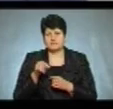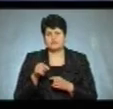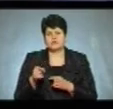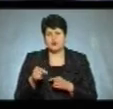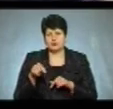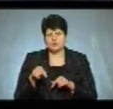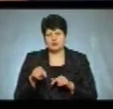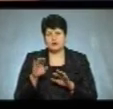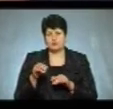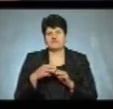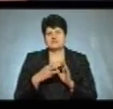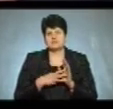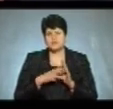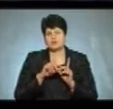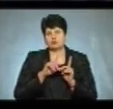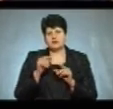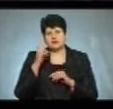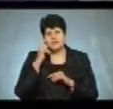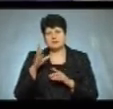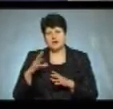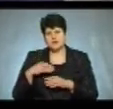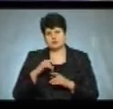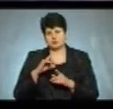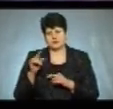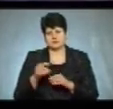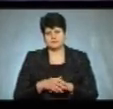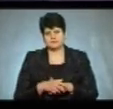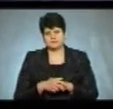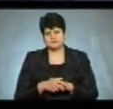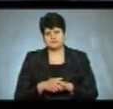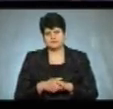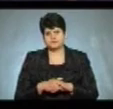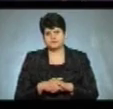потім він вже в 18-му поїхав в Київ, і ми разом поїхали.